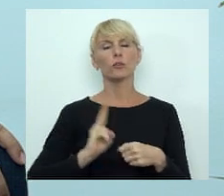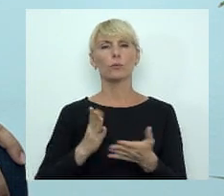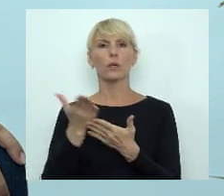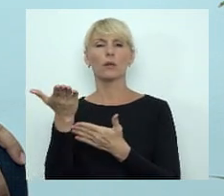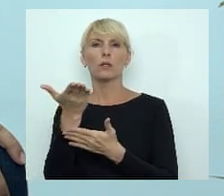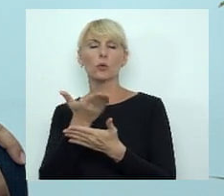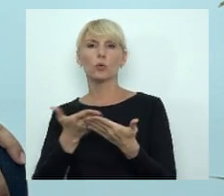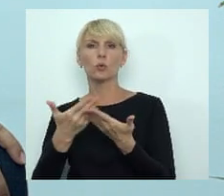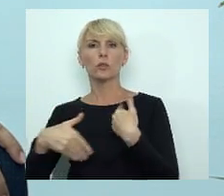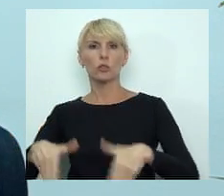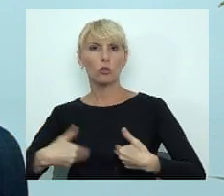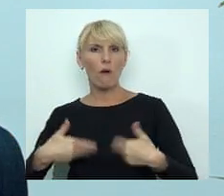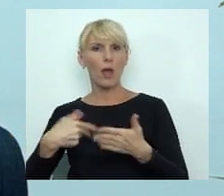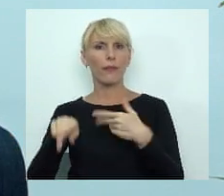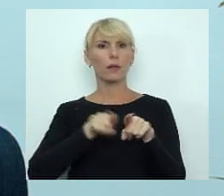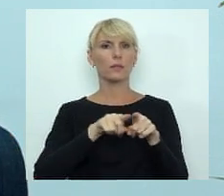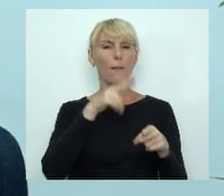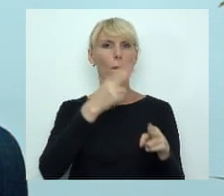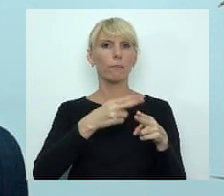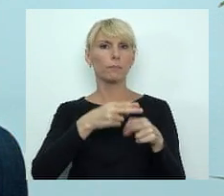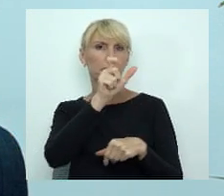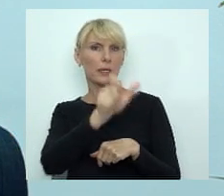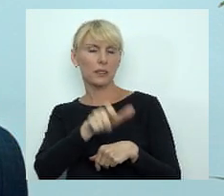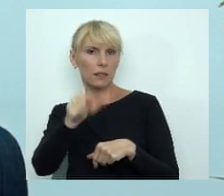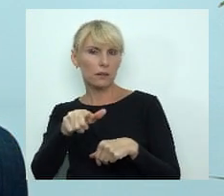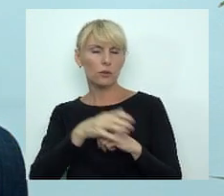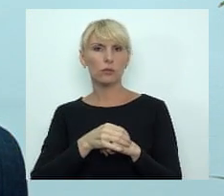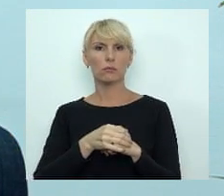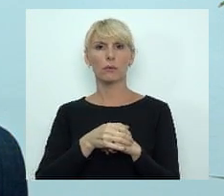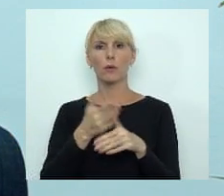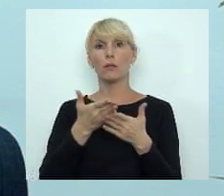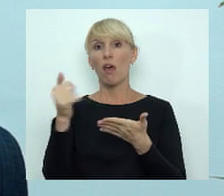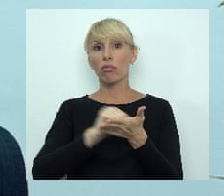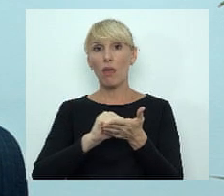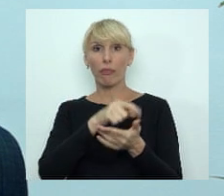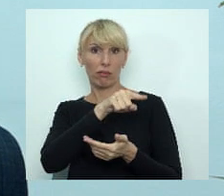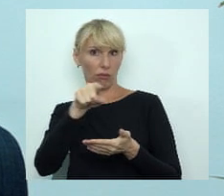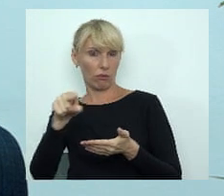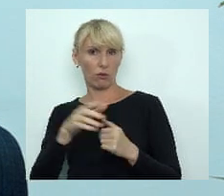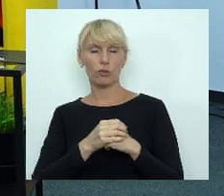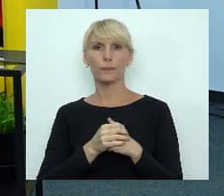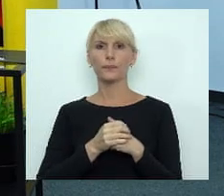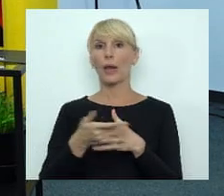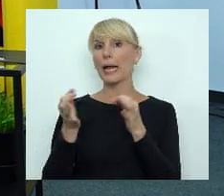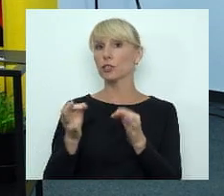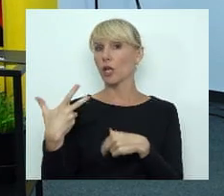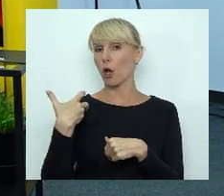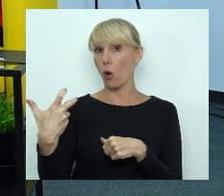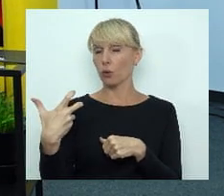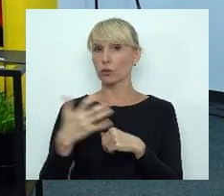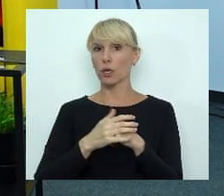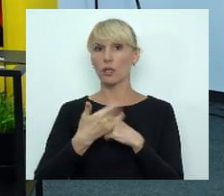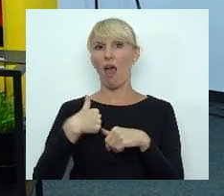również na samych pacjentów, czyli jak które te, oczywiście te dane dotyczą nas. Moim dzisiejszym gościem